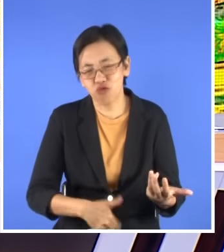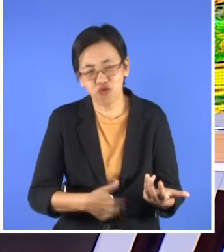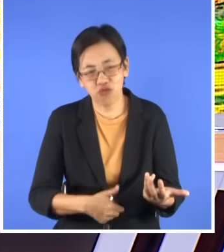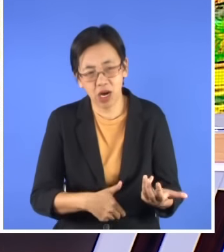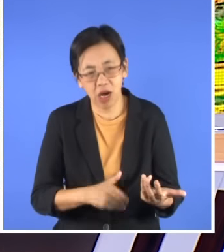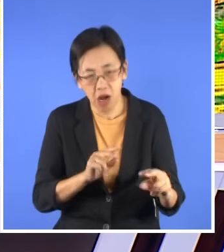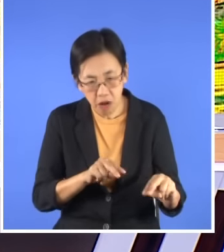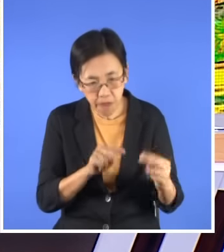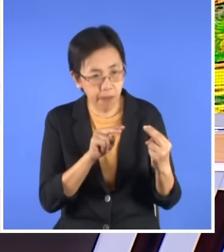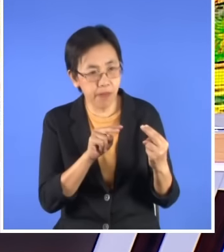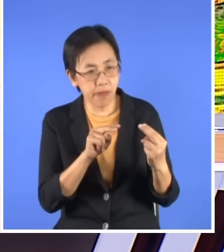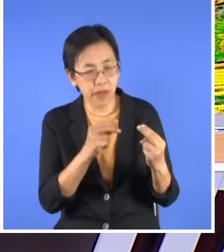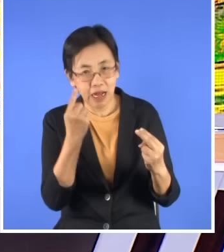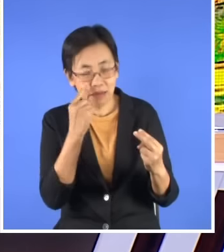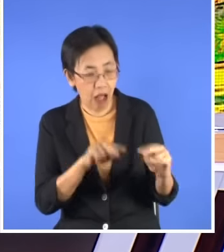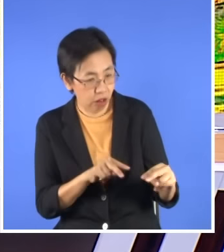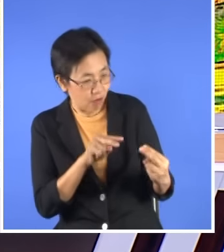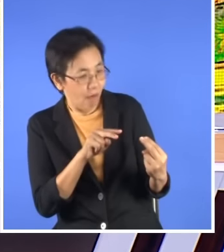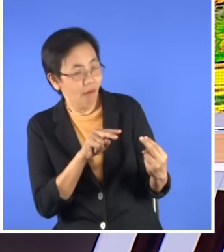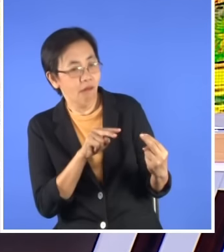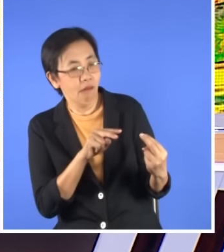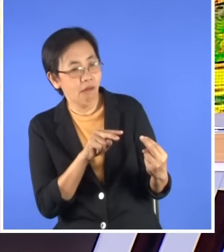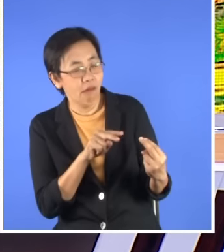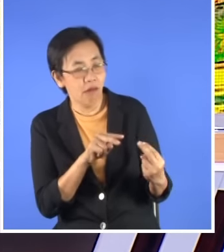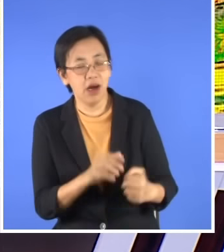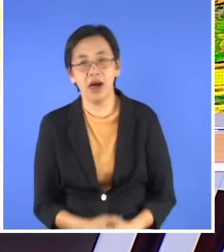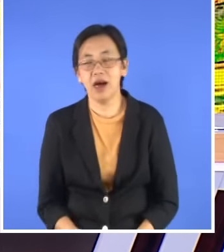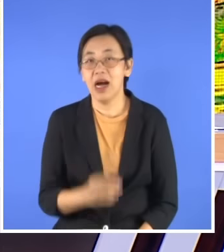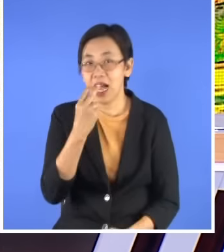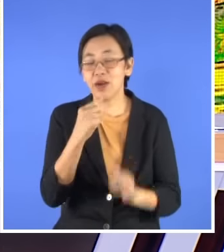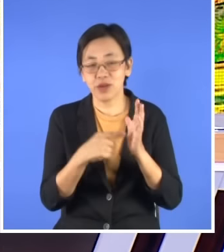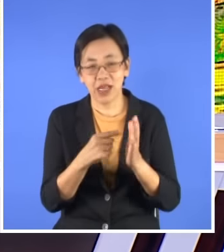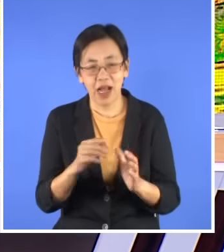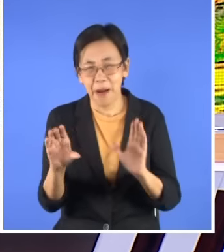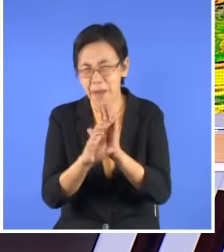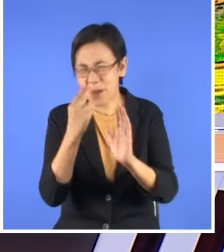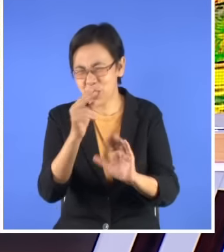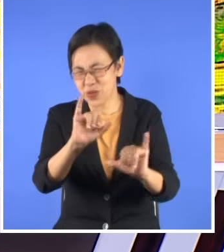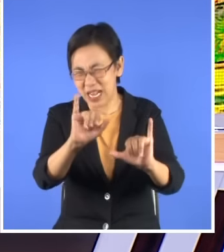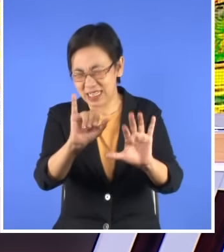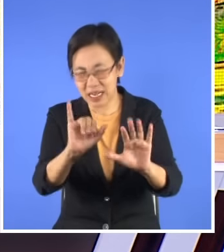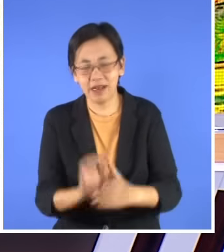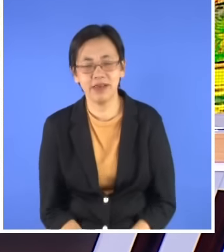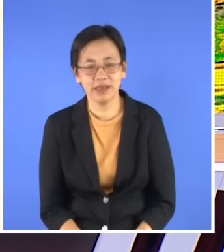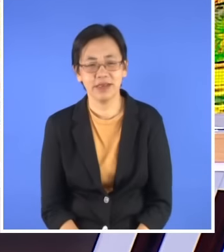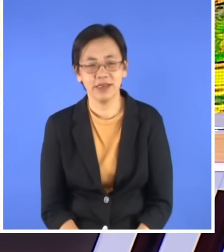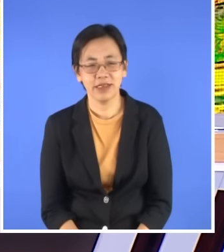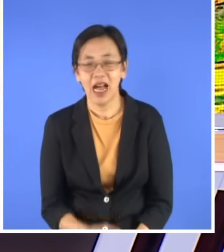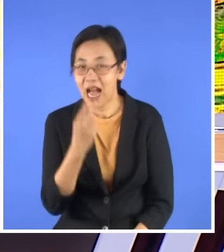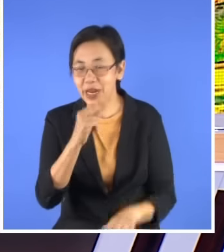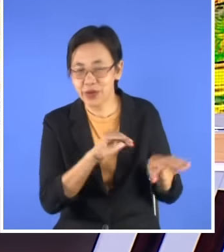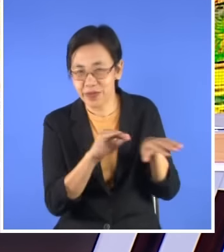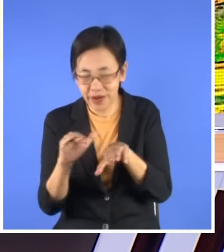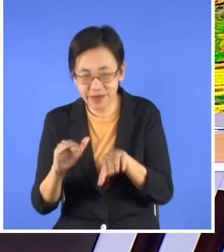อตาประสานกัน ยังไม่ดูภาพก่อนด้วย ยังไม่ได้ดูภาพนะครับเพราะนั้นเนี่ยดูภาพนี้พร้อมกันนะ